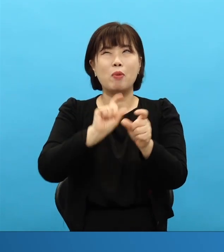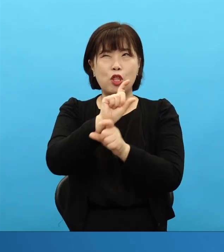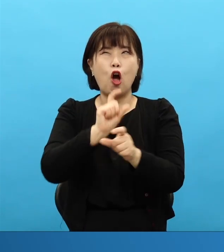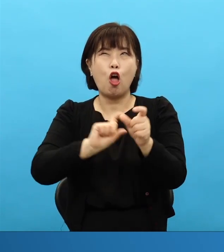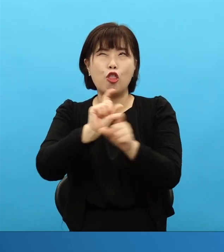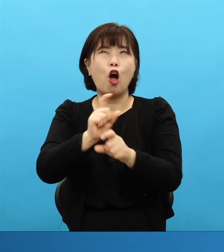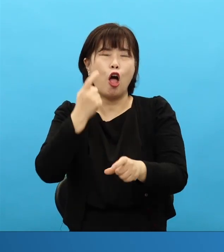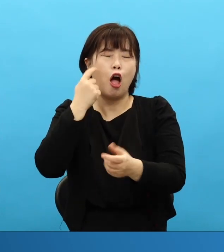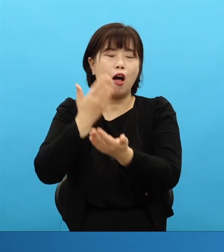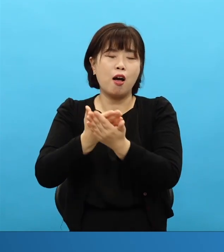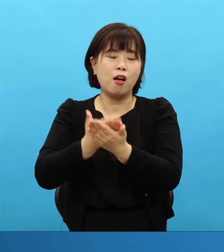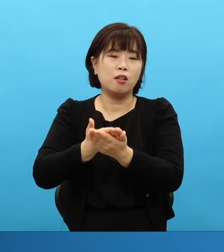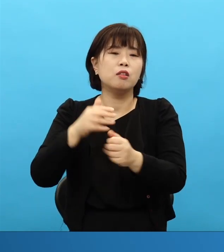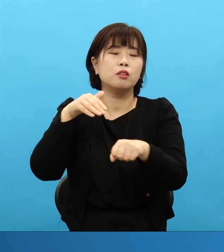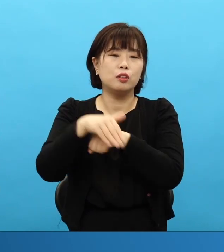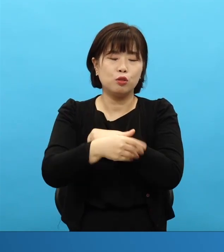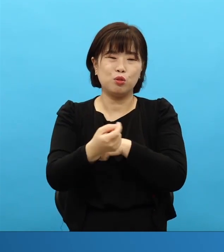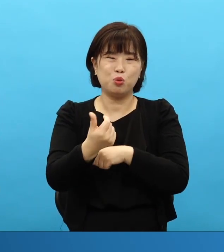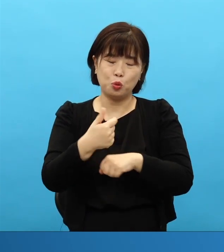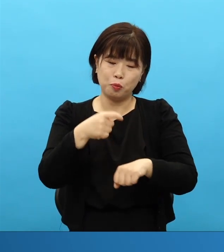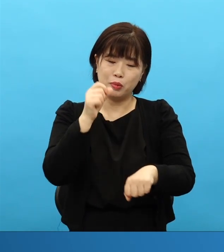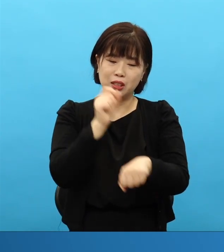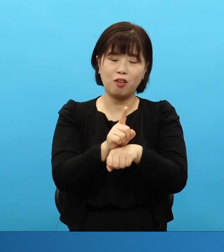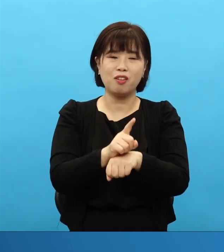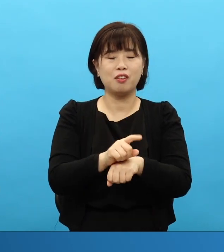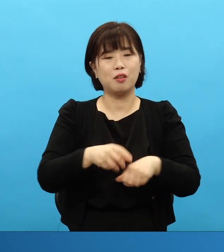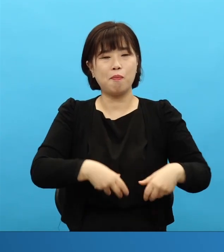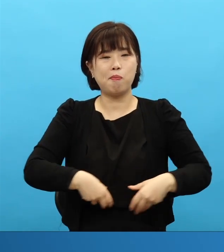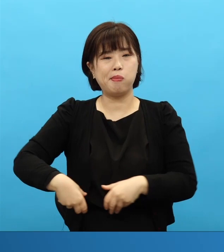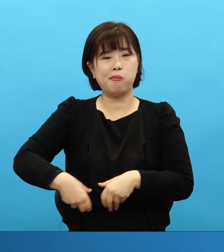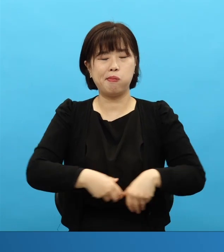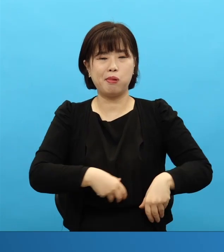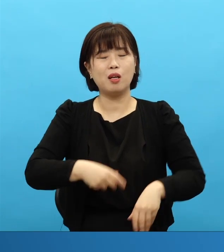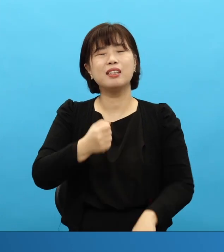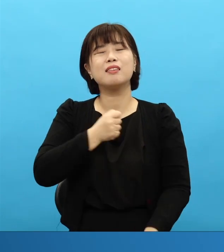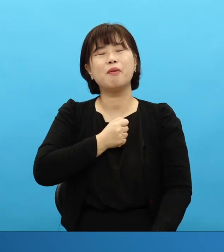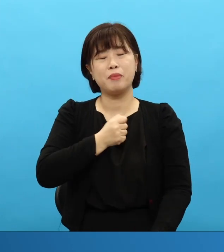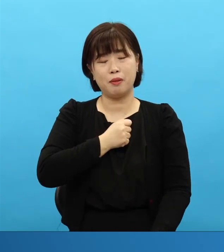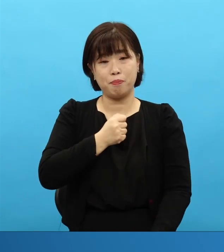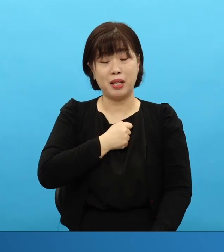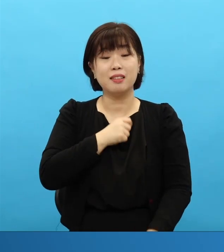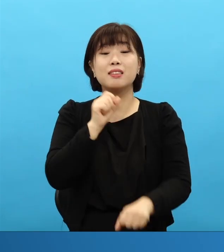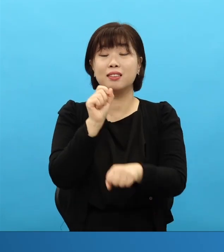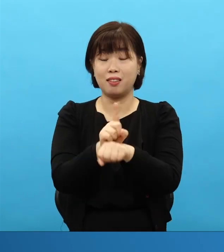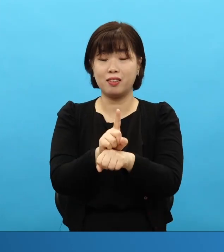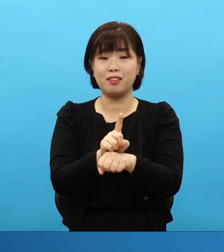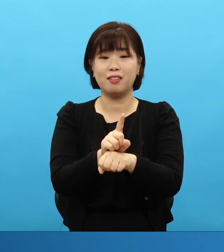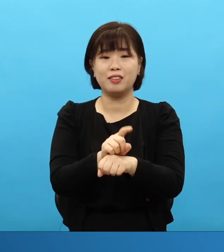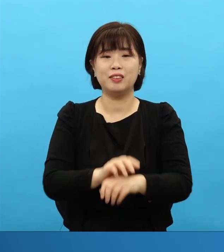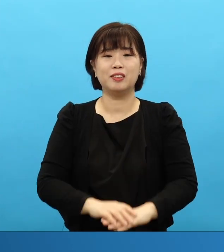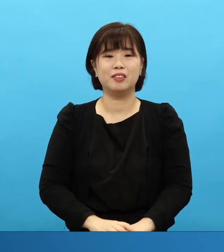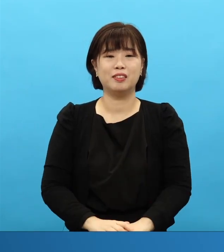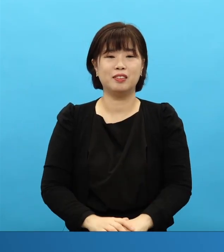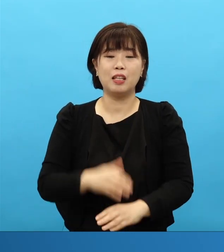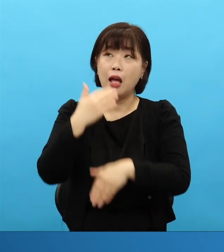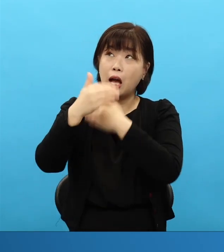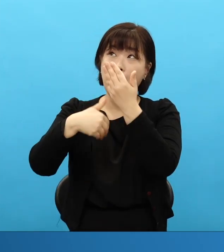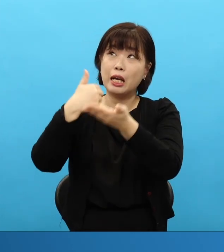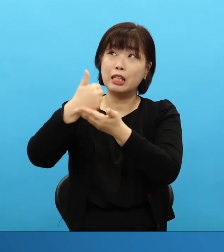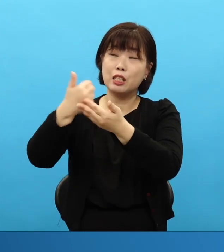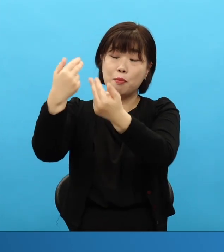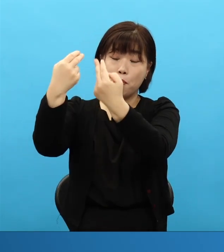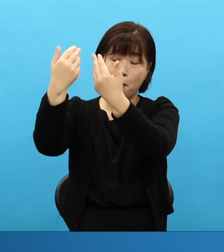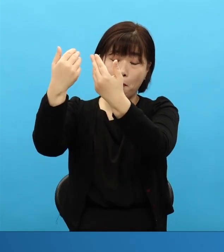봤을 때는 굉장히 우유부단하고 답답한 면들도 많이 있을 수 있지만 하나님이 보셨을